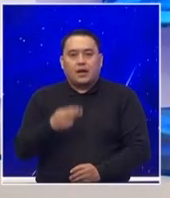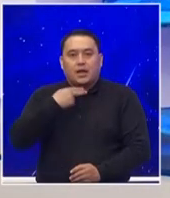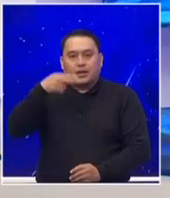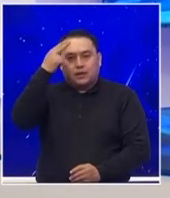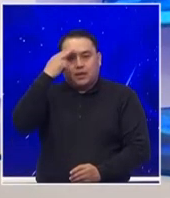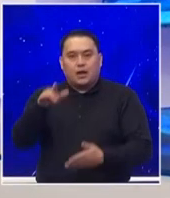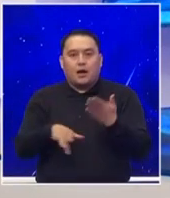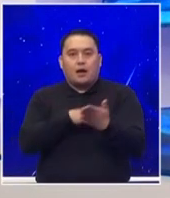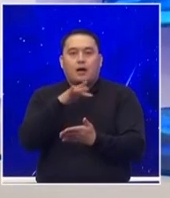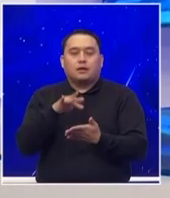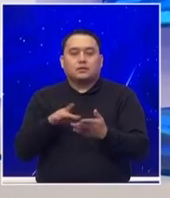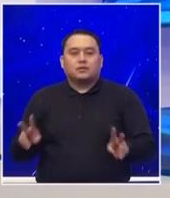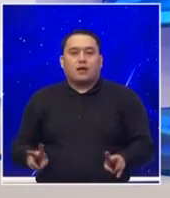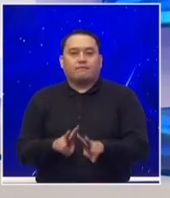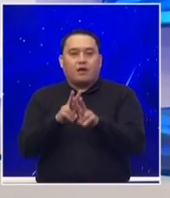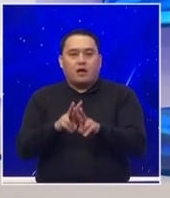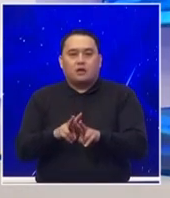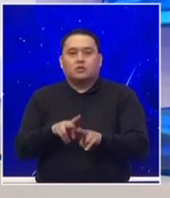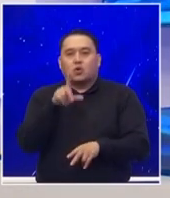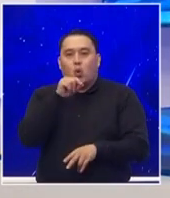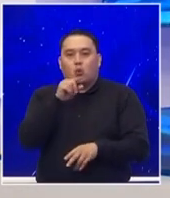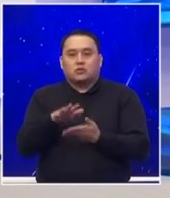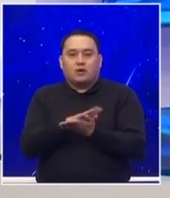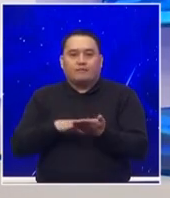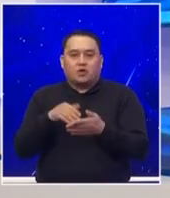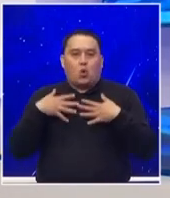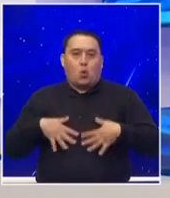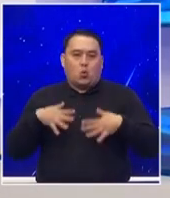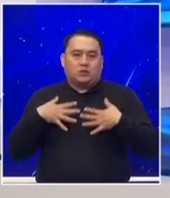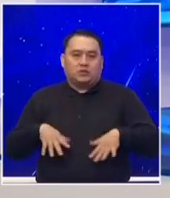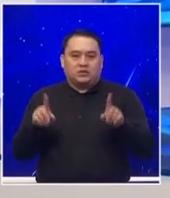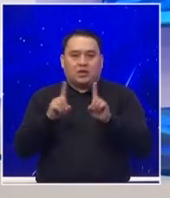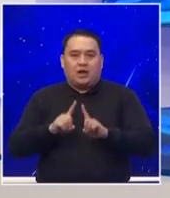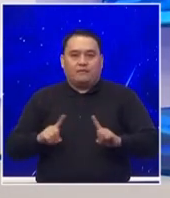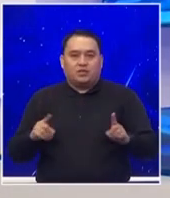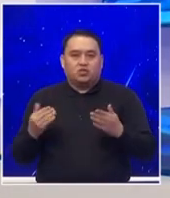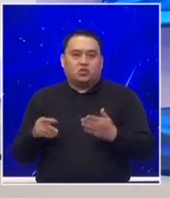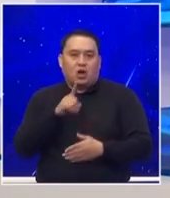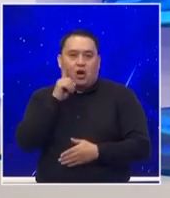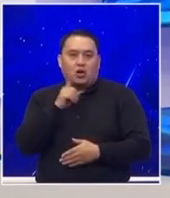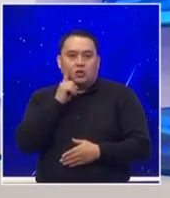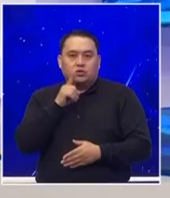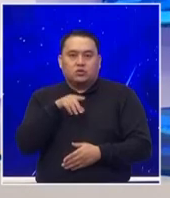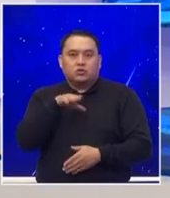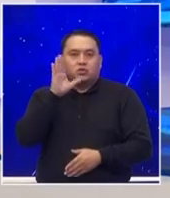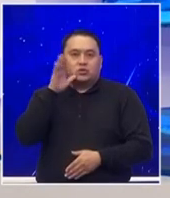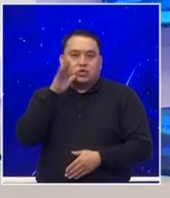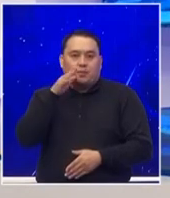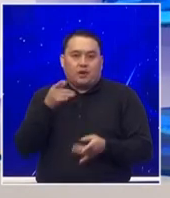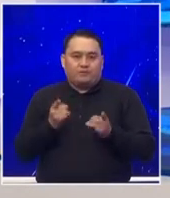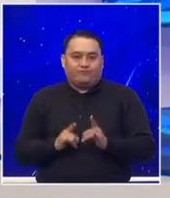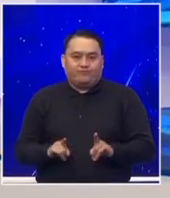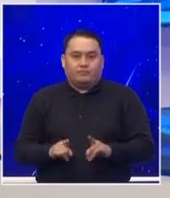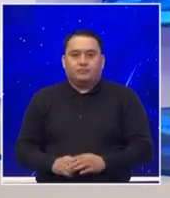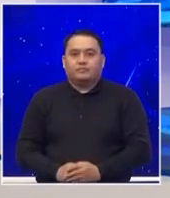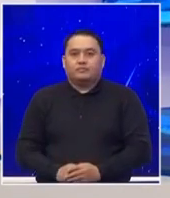Италия астанасында құстар қырылып жатыр, ал Грузияда жаңа жыл қарсаңында әлемде сирек кездесетін жасыл түкті күшік дүниеге келді. Осы және өзге